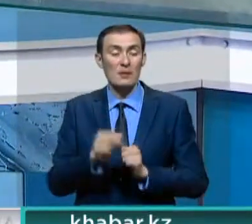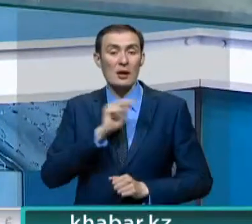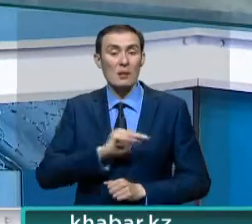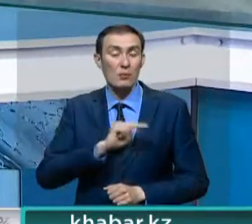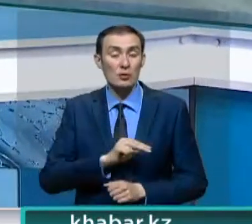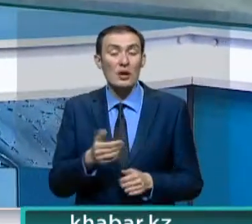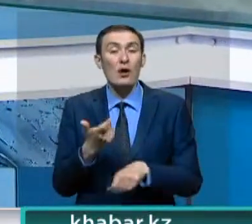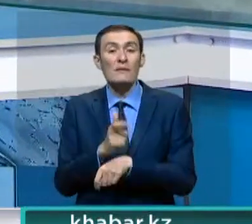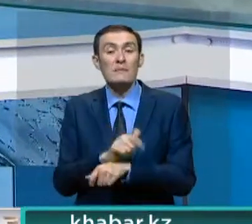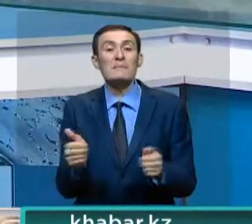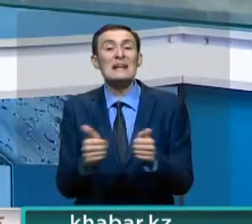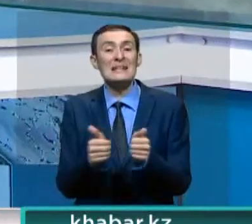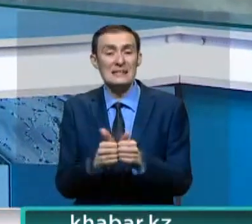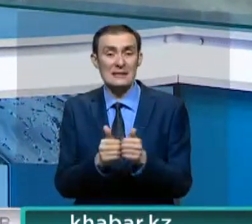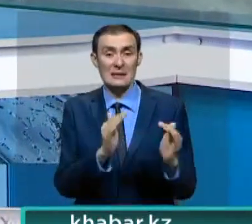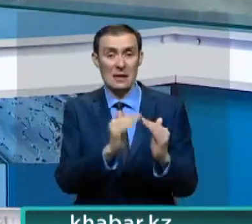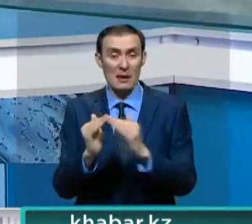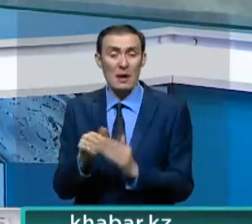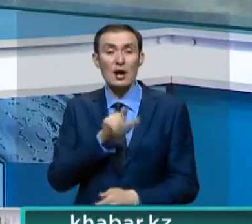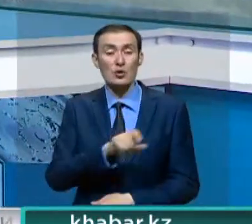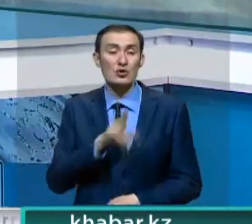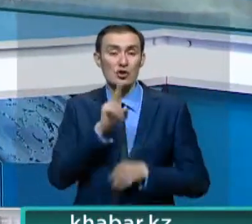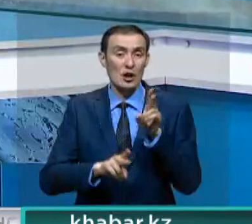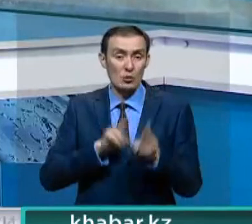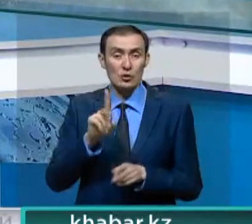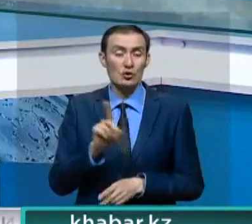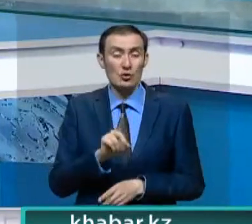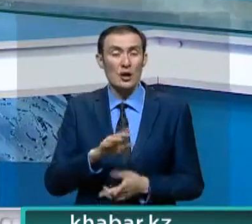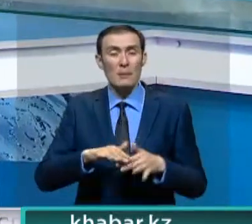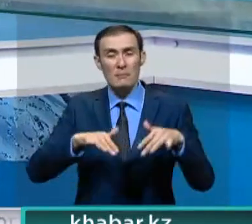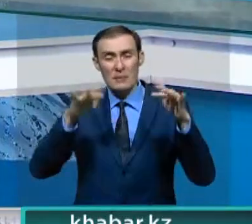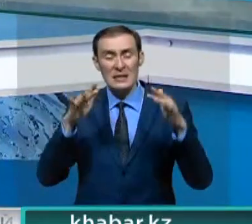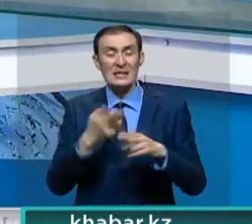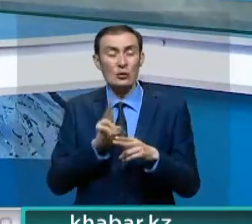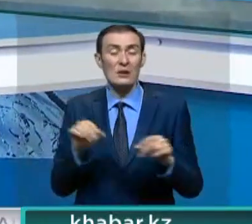в непосредственной близости с жилыми домами. Люди жалуются на тучи пыли, из-за